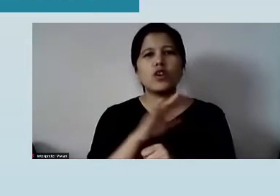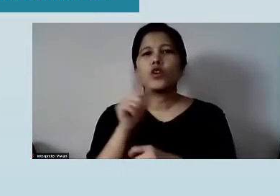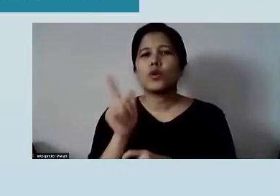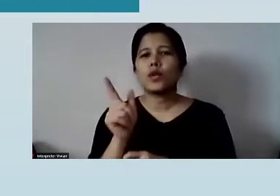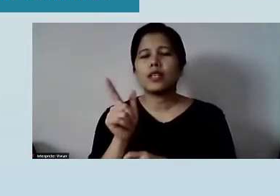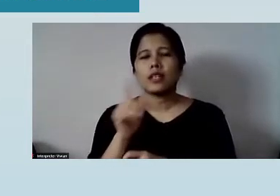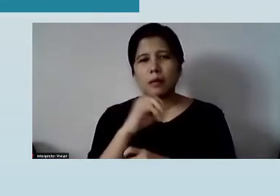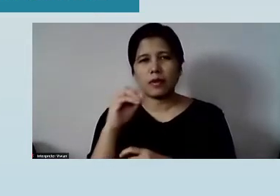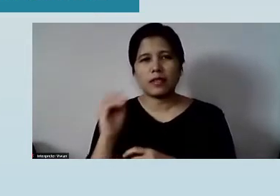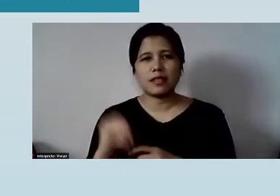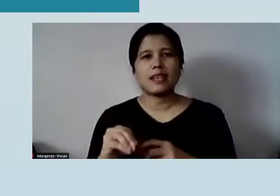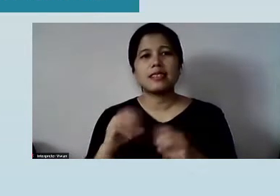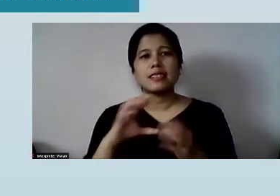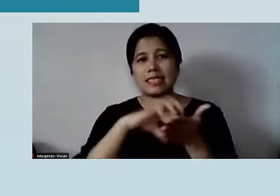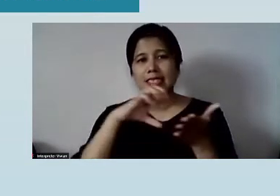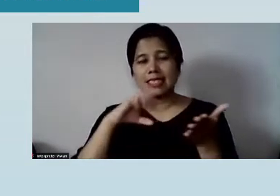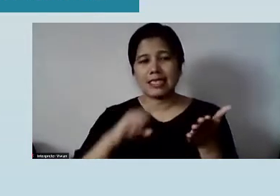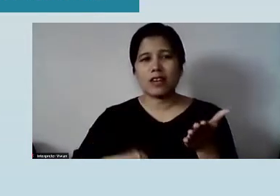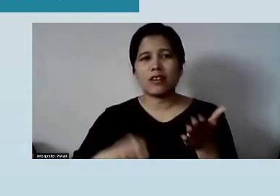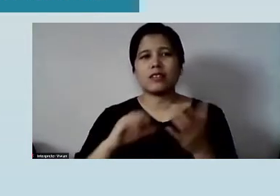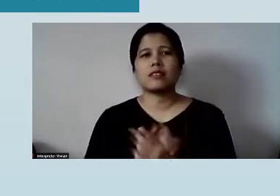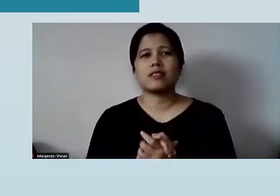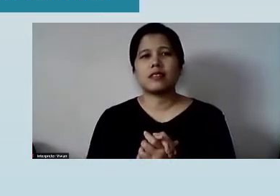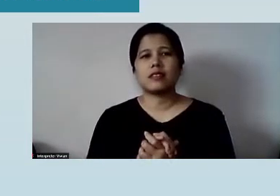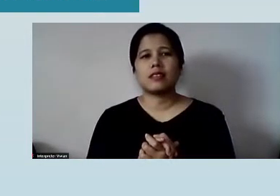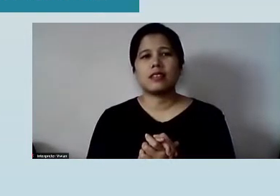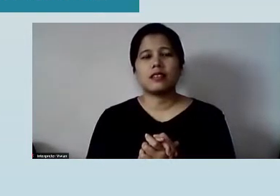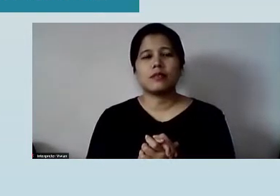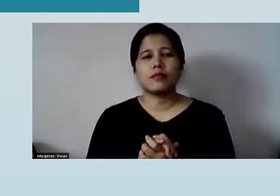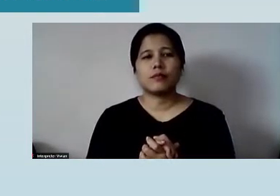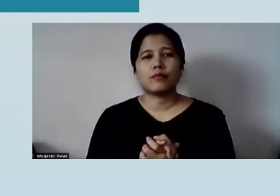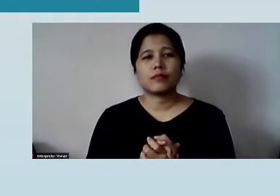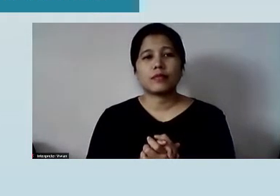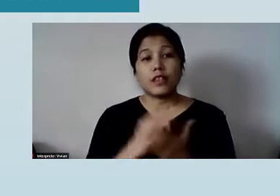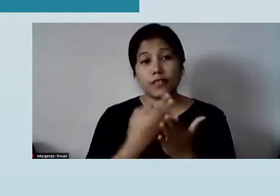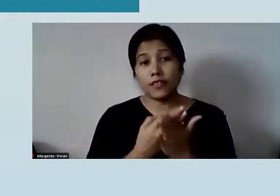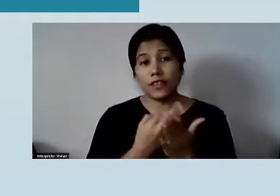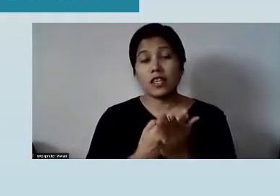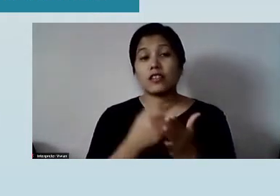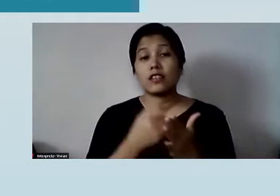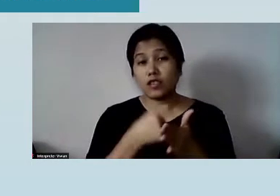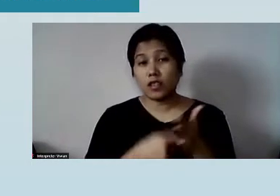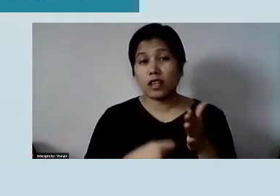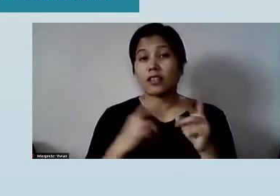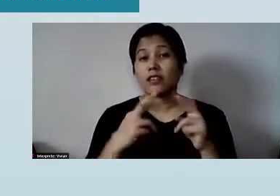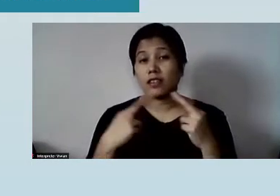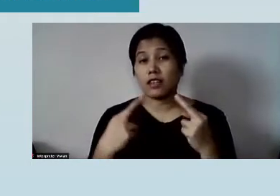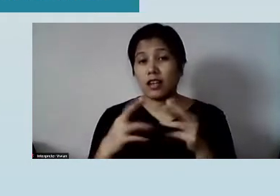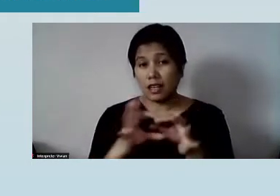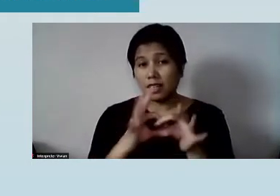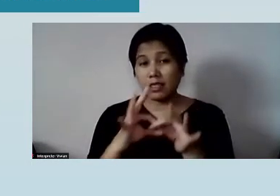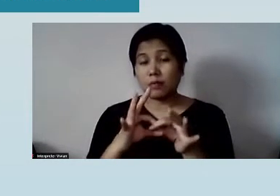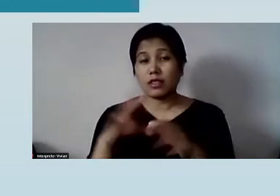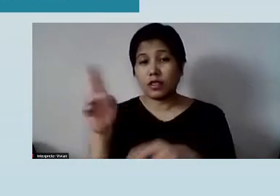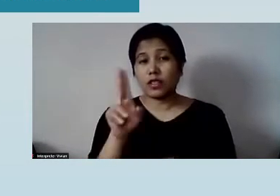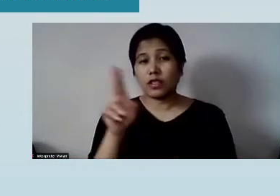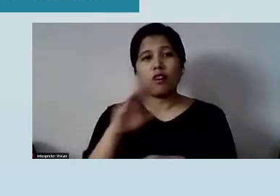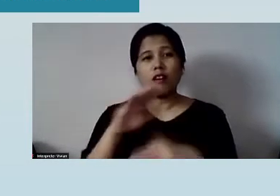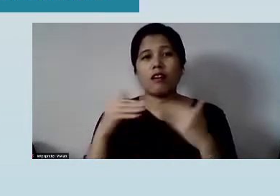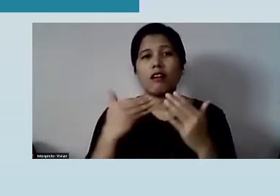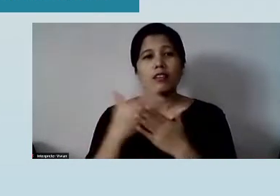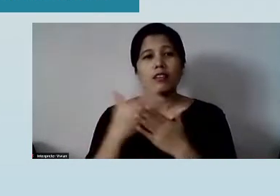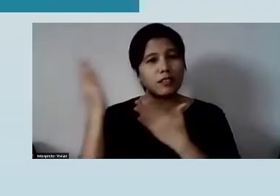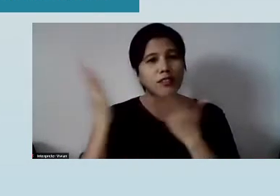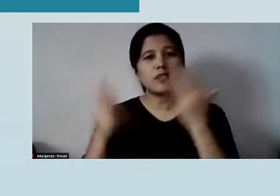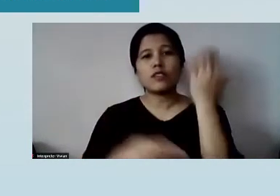Doon sa nabanggit ko kanina, same din yan, yung fees and charges relative to the utilization of all services in